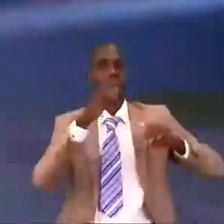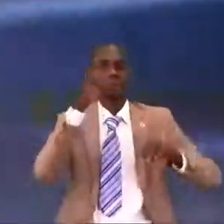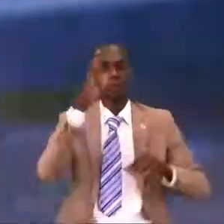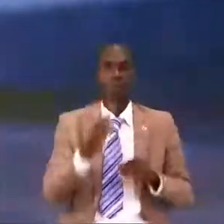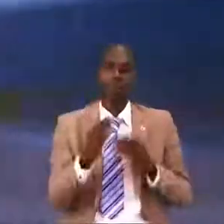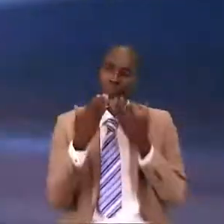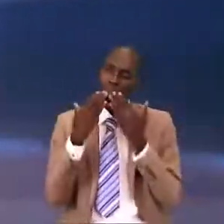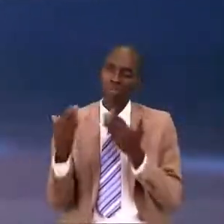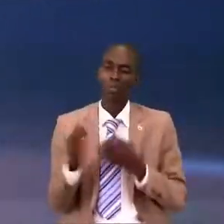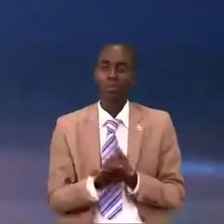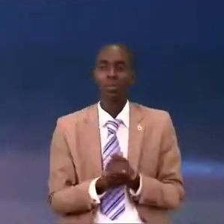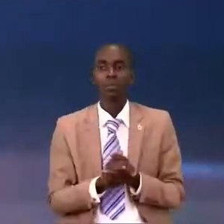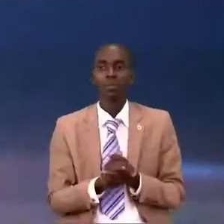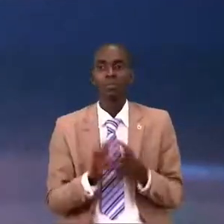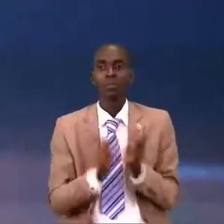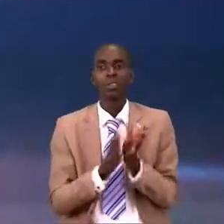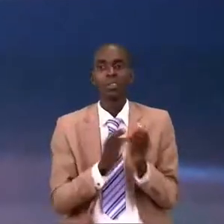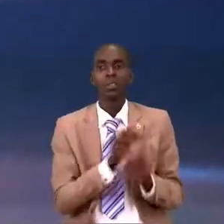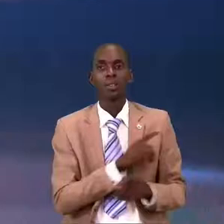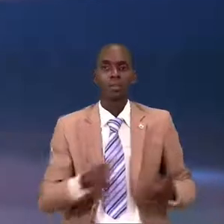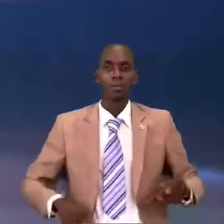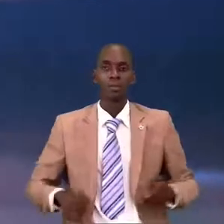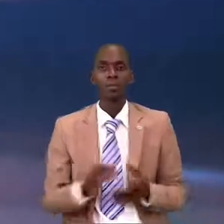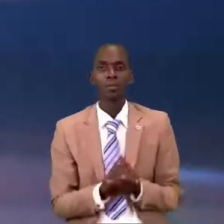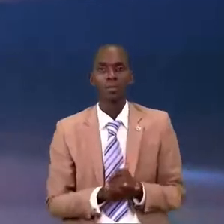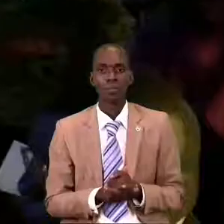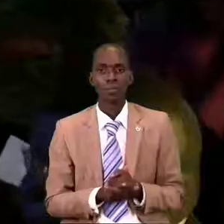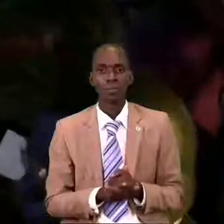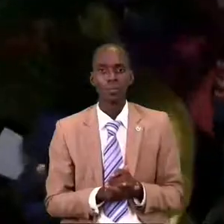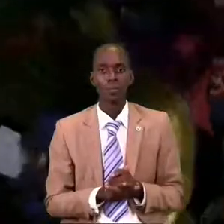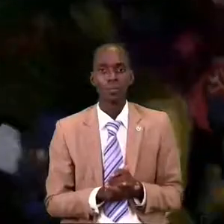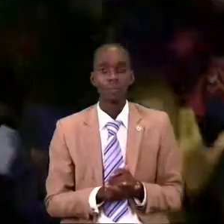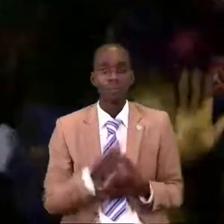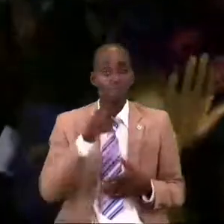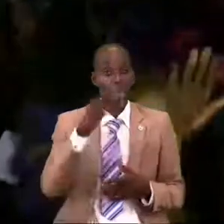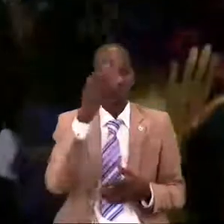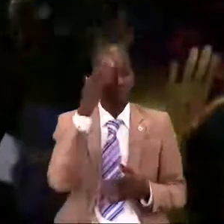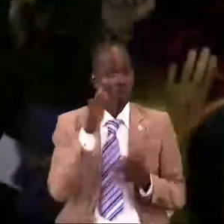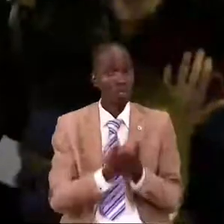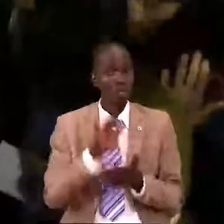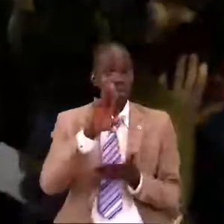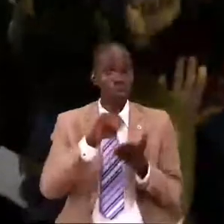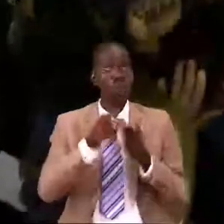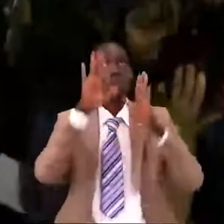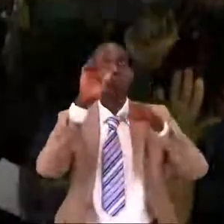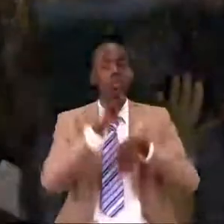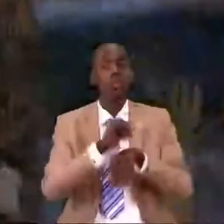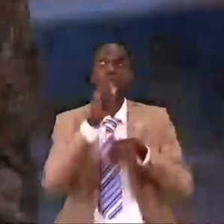Tu sais que ton miracle vient ce soir par la miséricorde de Dieu. Je dis gloire à Dieu!